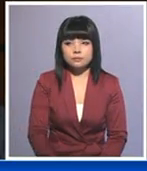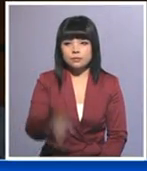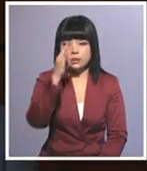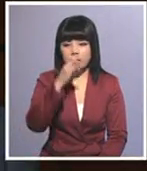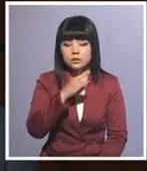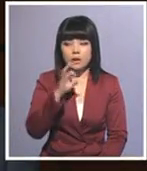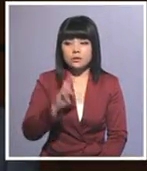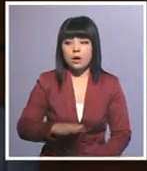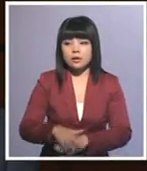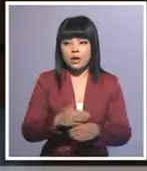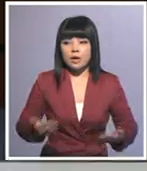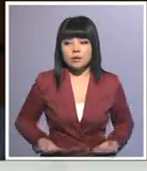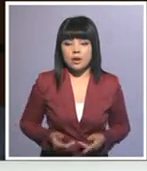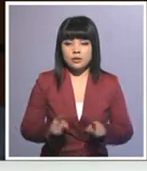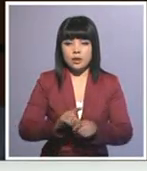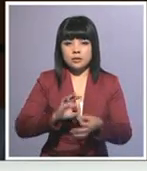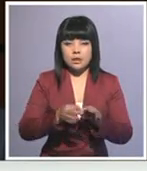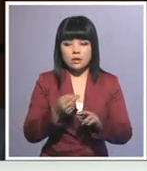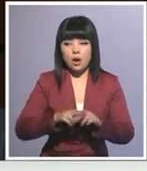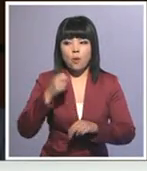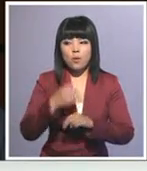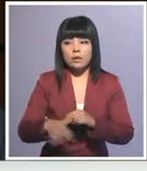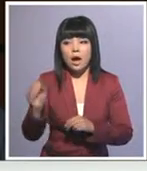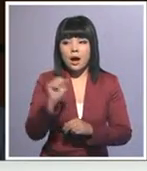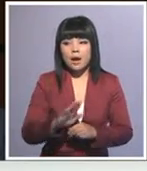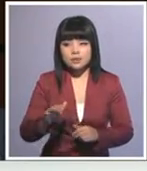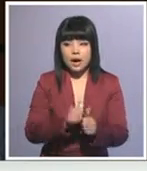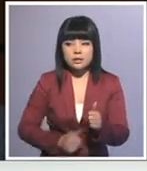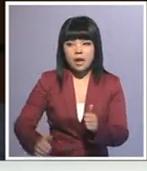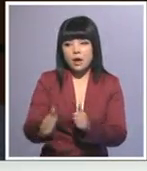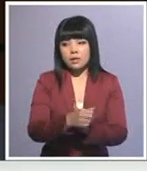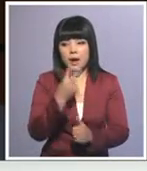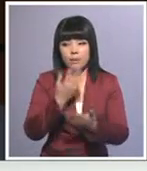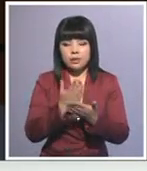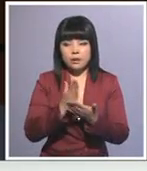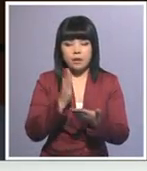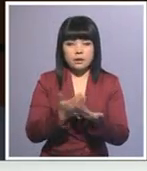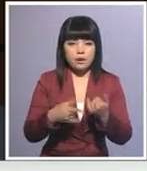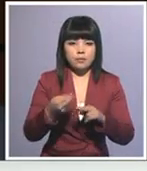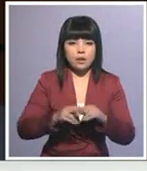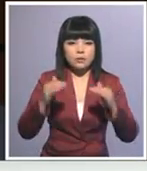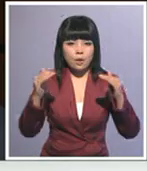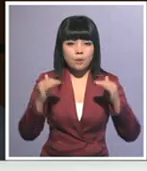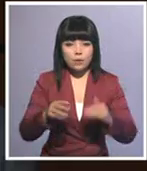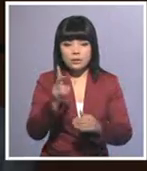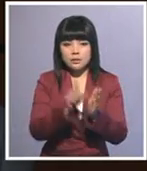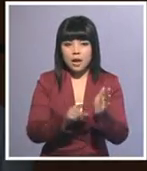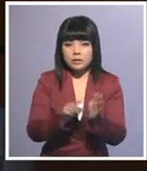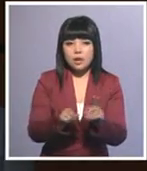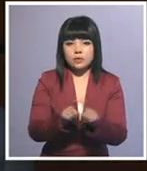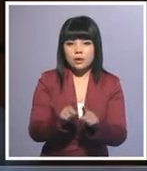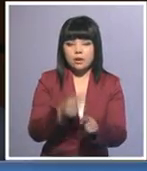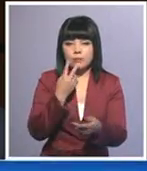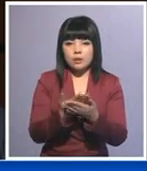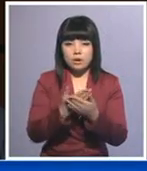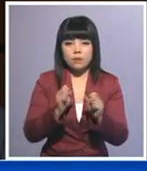Қазақстан әлеуметтік қамсыздандыру саласында Орта Азияның көшбасшысын айналды. Елдегі ең төменгі зейнетақының болуы Қазақстан үкіметінің бұл салаға